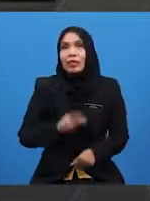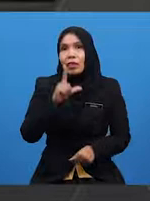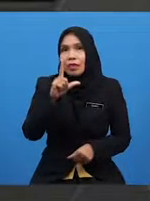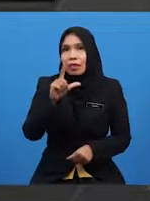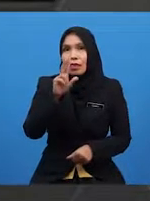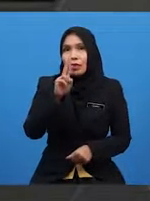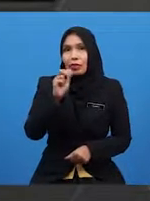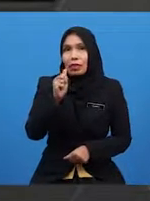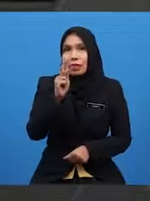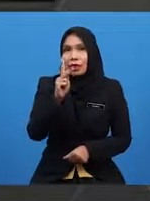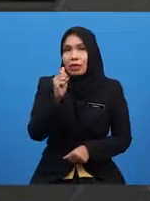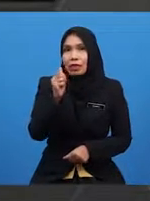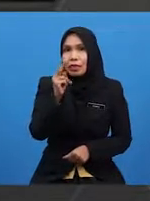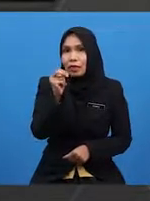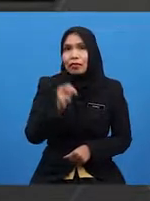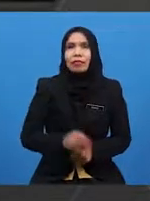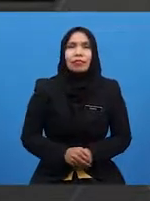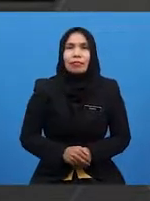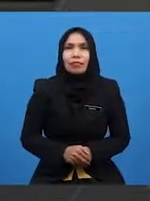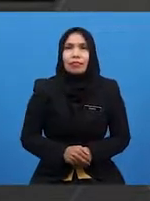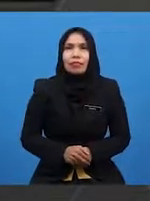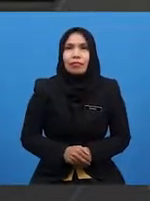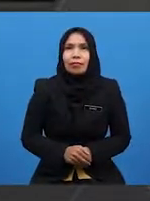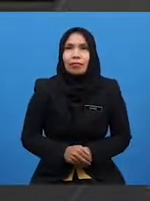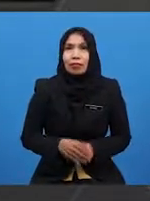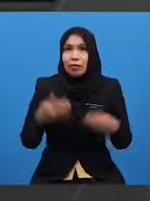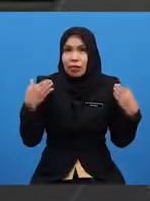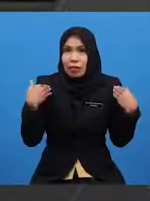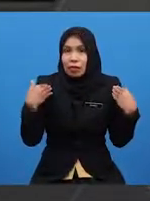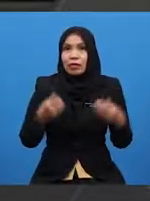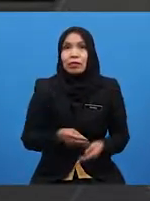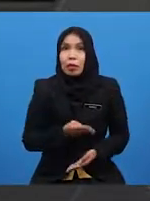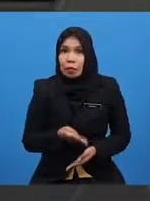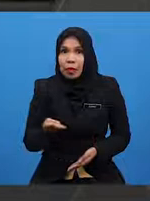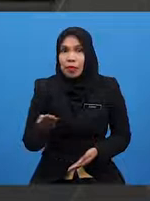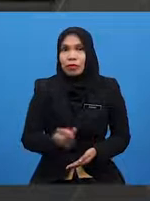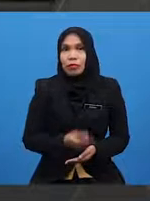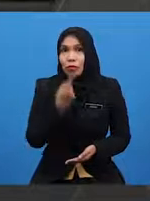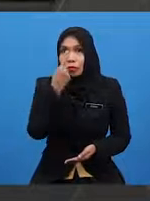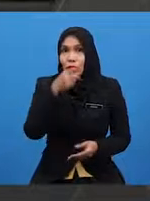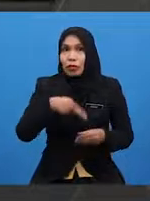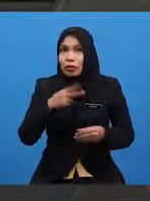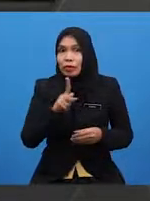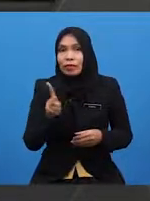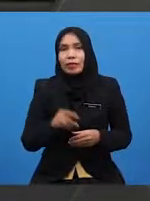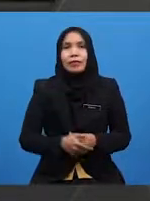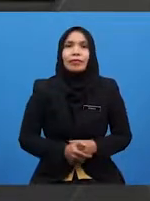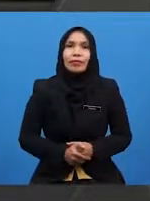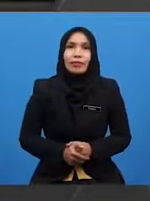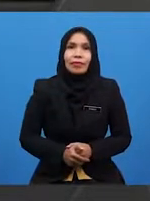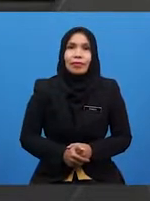Paris, batu marmar, batu granit, batu kapur dan sebagainya.